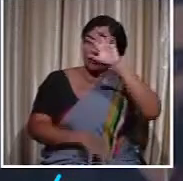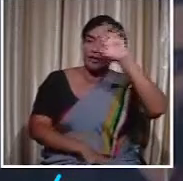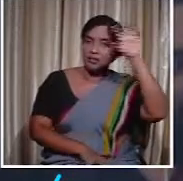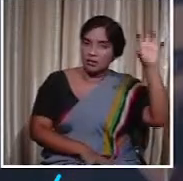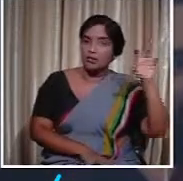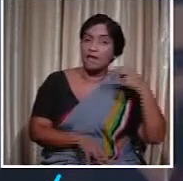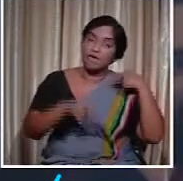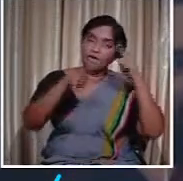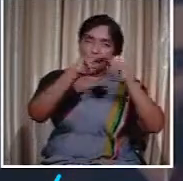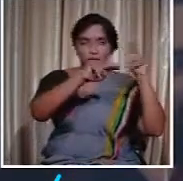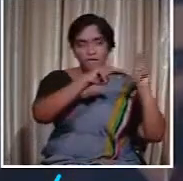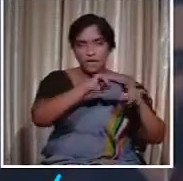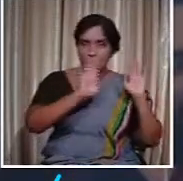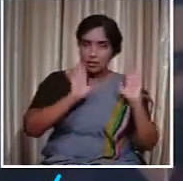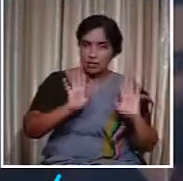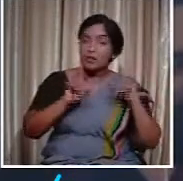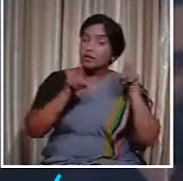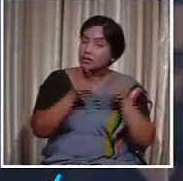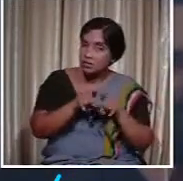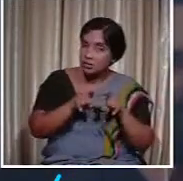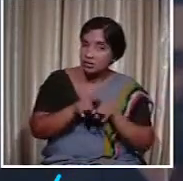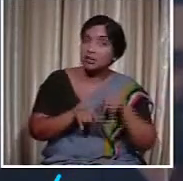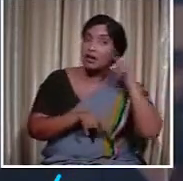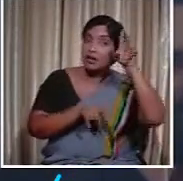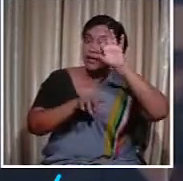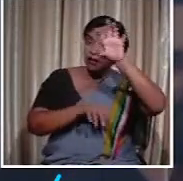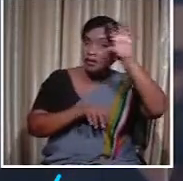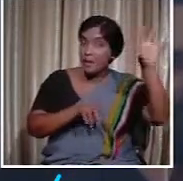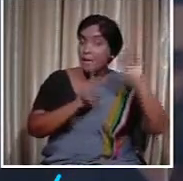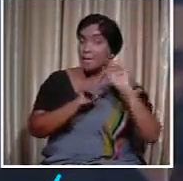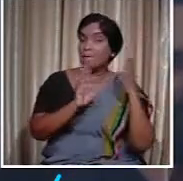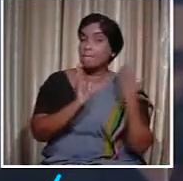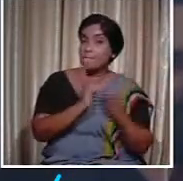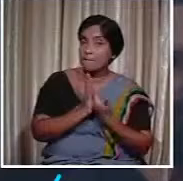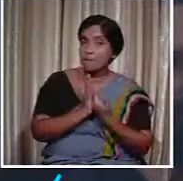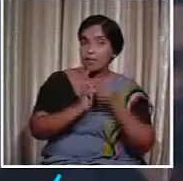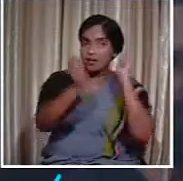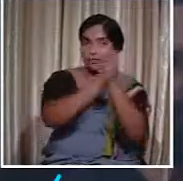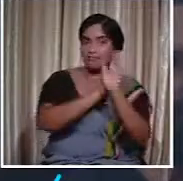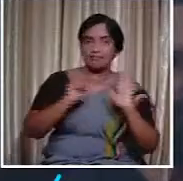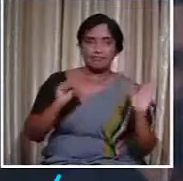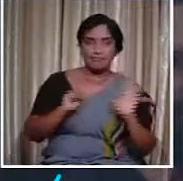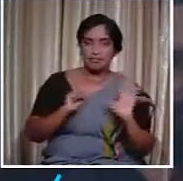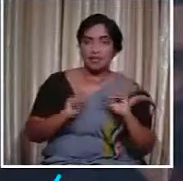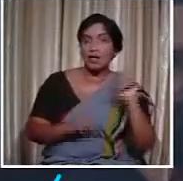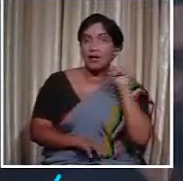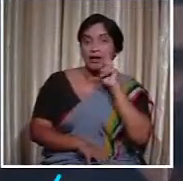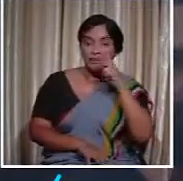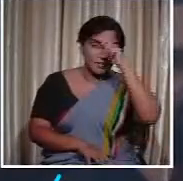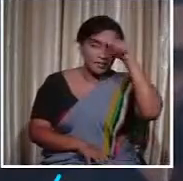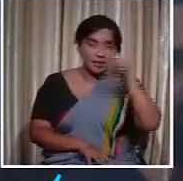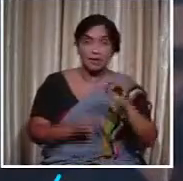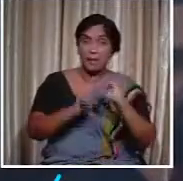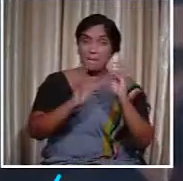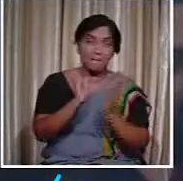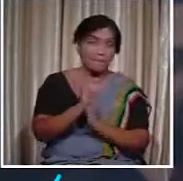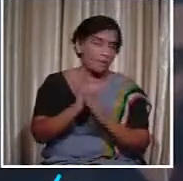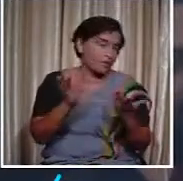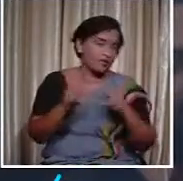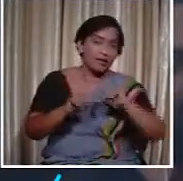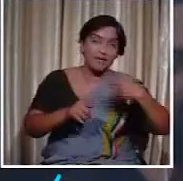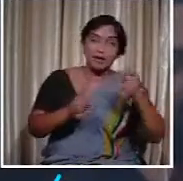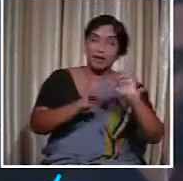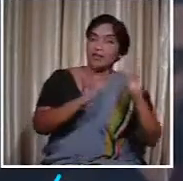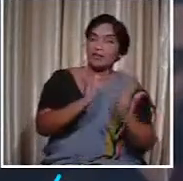විවිධ යාළුකම් තියෙන්න පුළුවන්. ඒ නිසා ඒ රටවල් වල ප්‍රතිපත්ති මේ වෙනස් වෙන්නේ නැහැ. ඒ නිසා රනිල් වික්‍රමසිංහ මහත්තයාගේ මෙතුමාවත් වෙන කවුරු